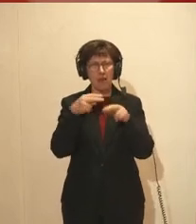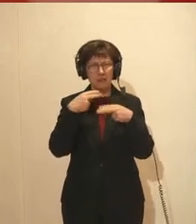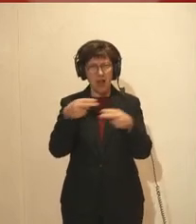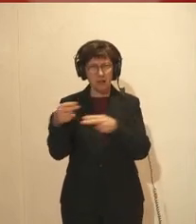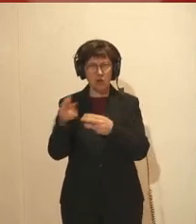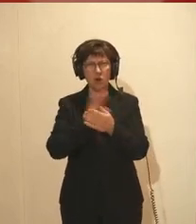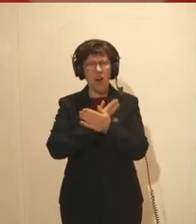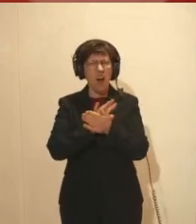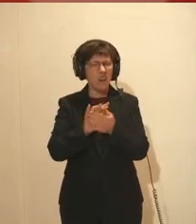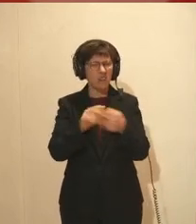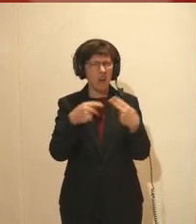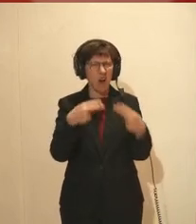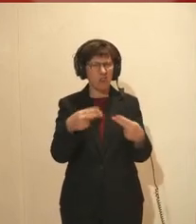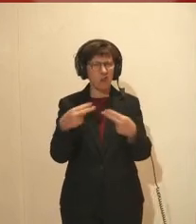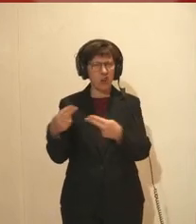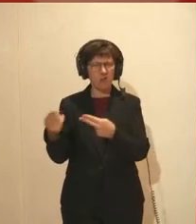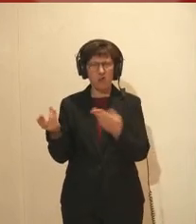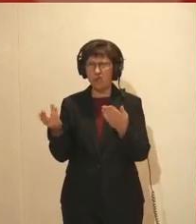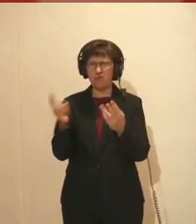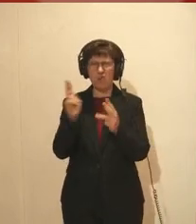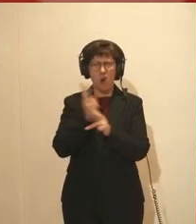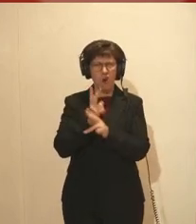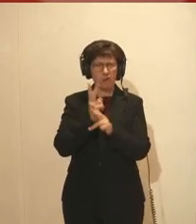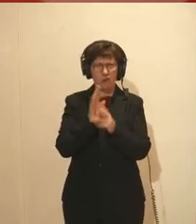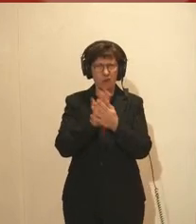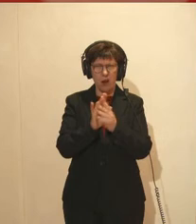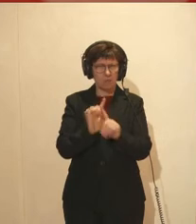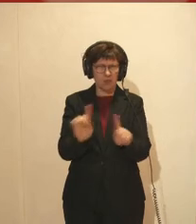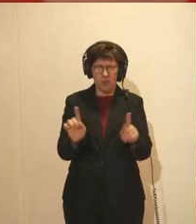einfachen antworten kommt man da nicht weiter